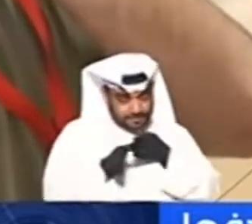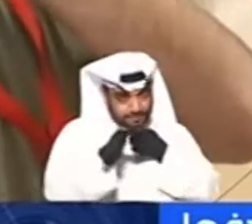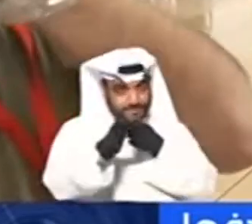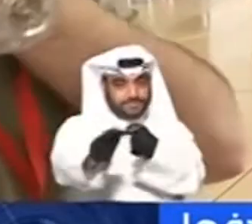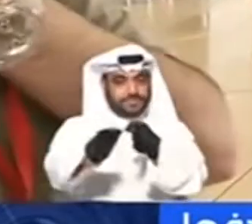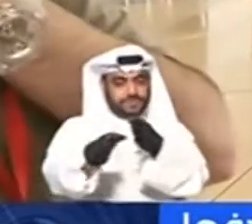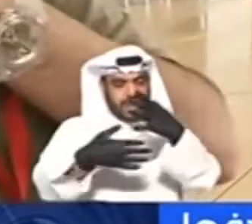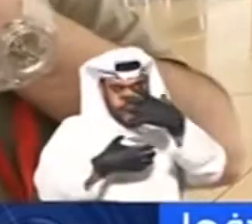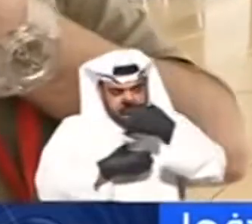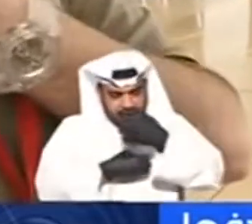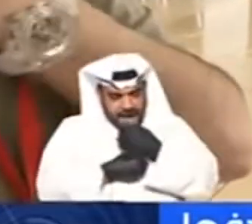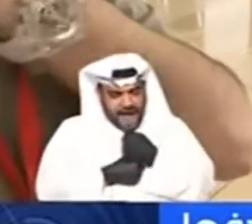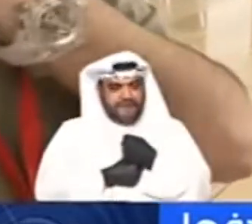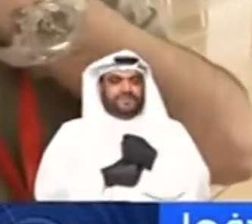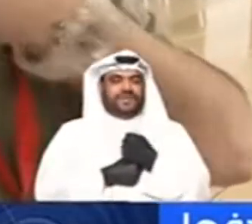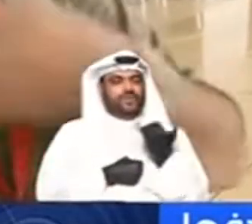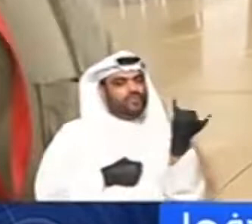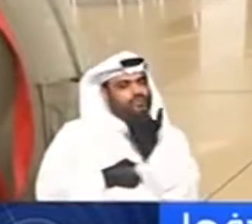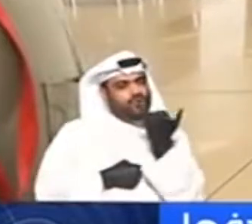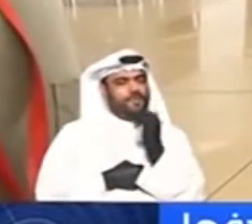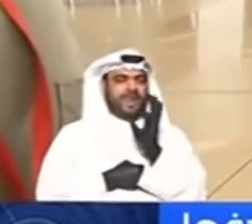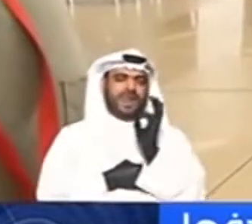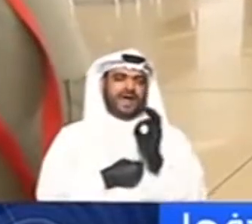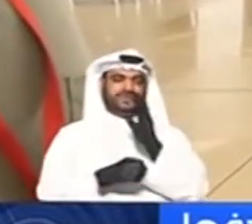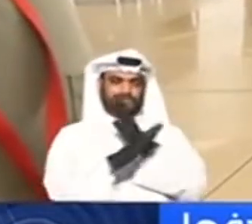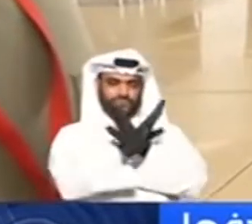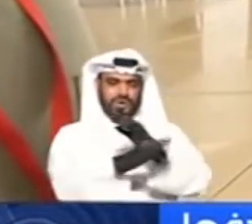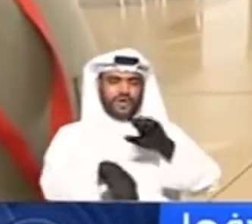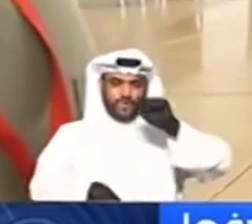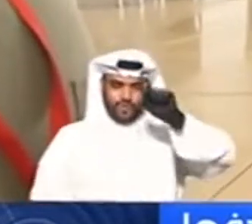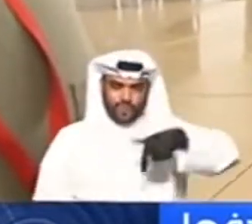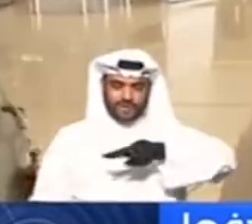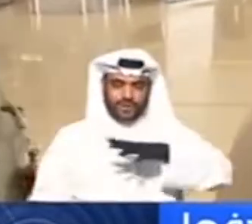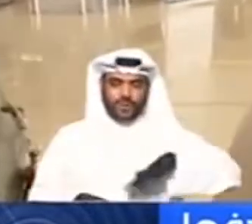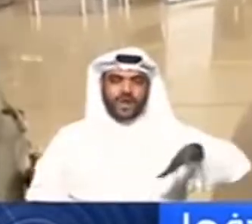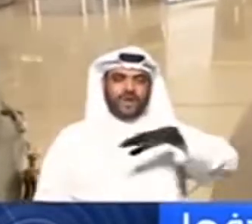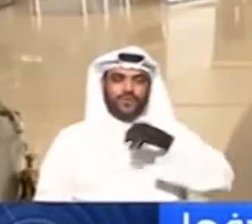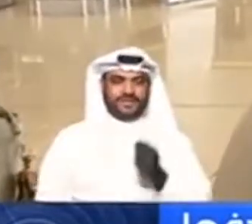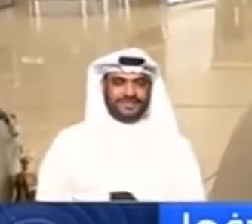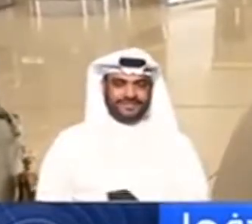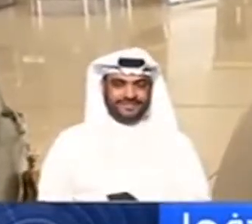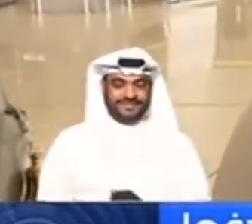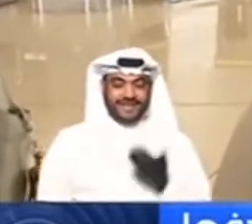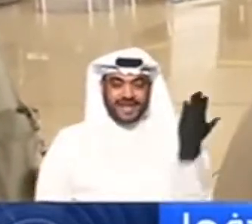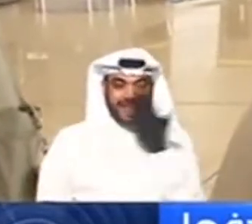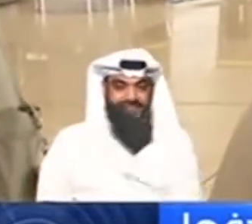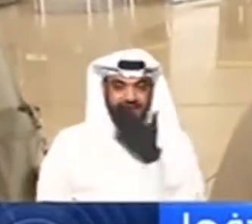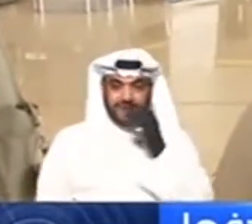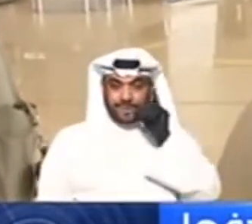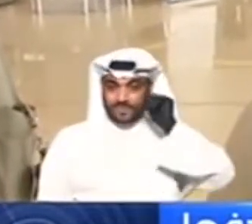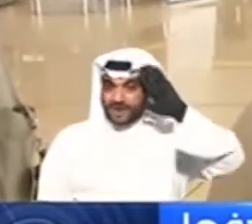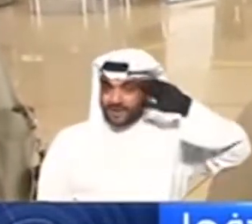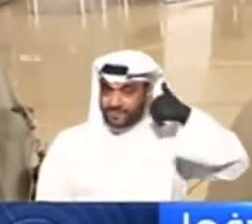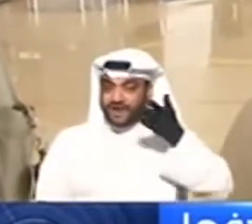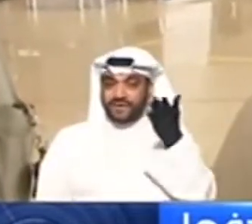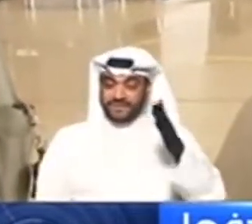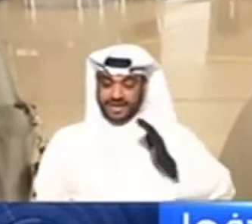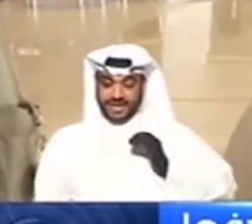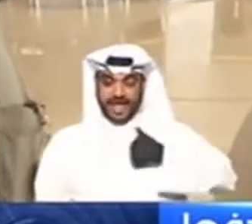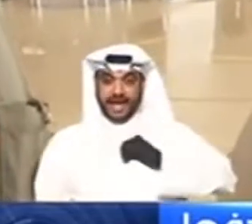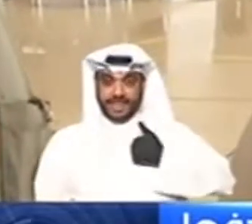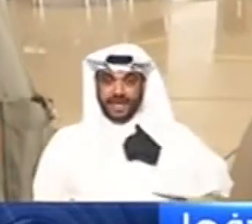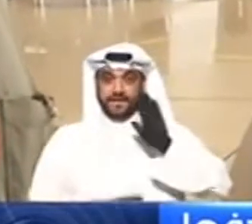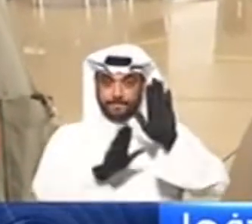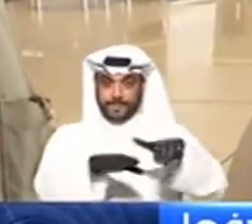ووقاية وصونا لهم وللمواطنين وللوطن. الطلبة اللي في كندا، كذلك هناك في